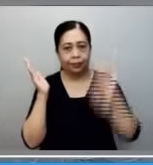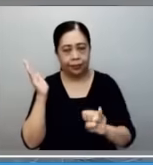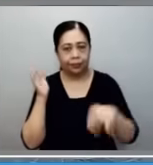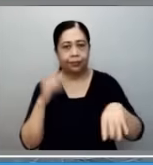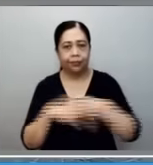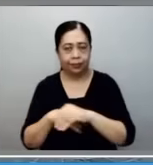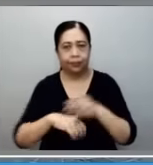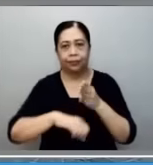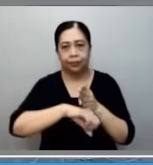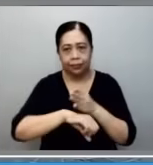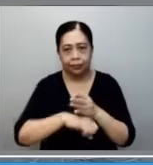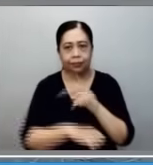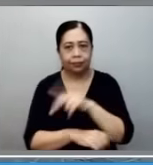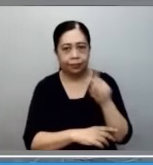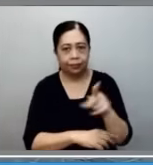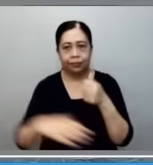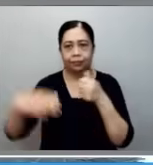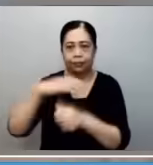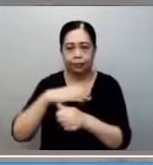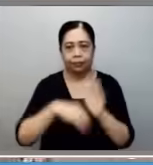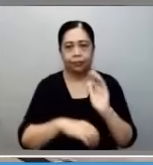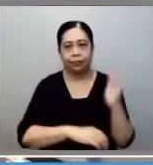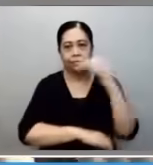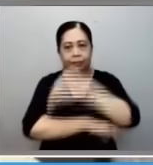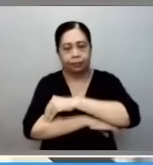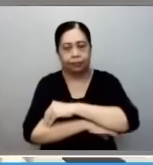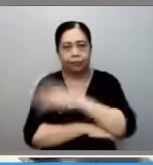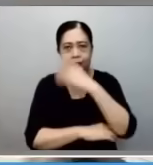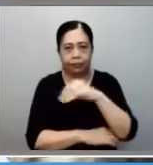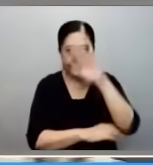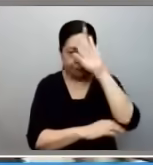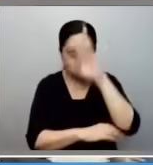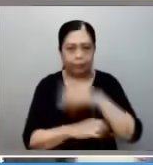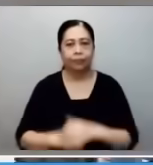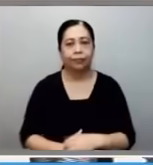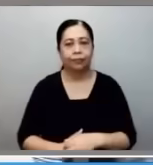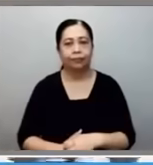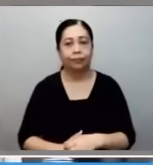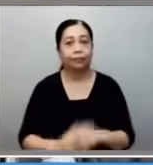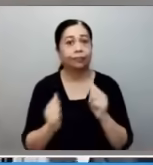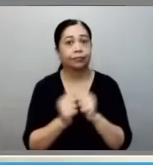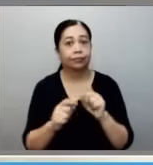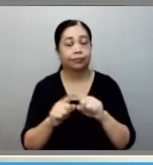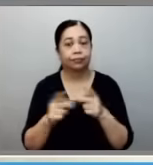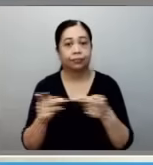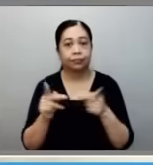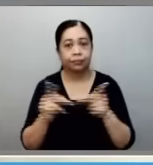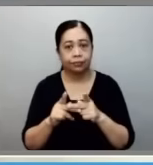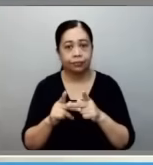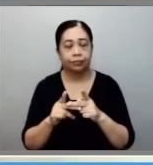Cagayan, Bataan, Pampanga, Abra, Mountain Province at Cavite. Pati na ang ilang lugar sa La